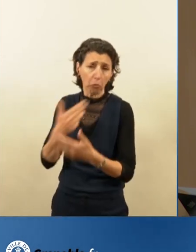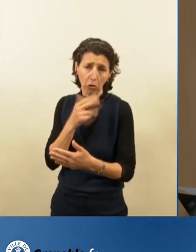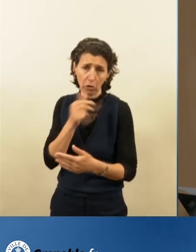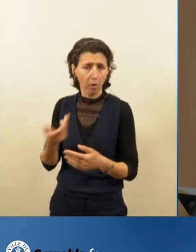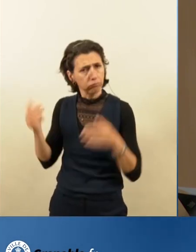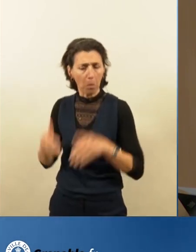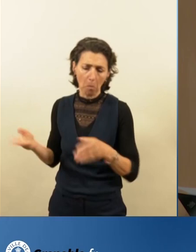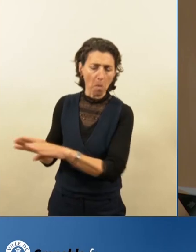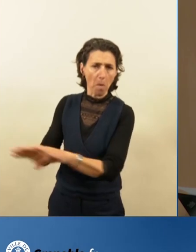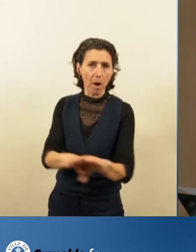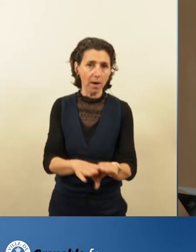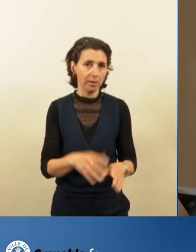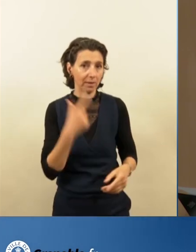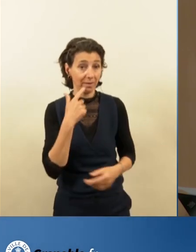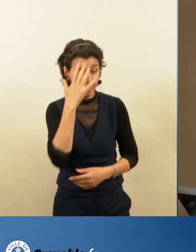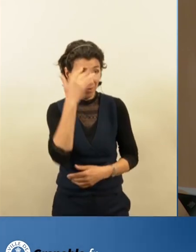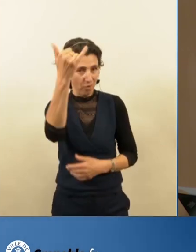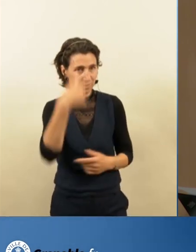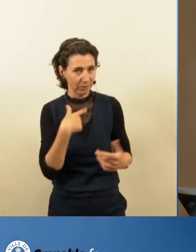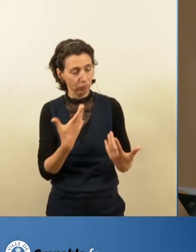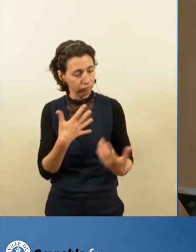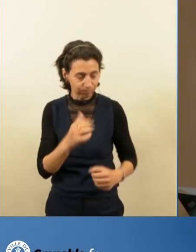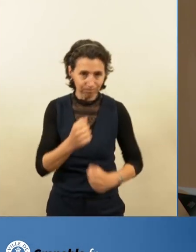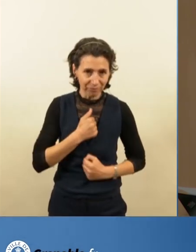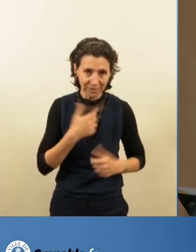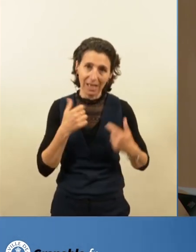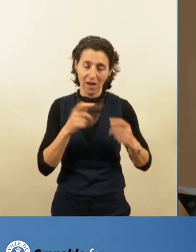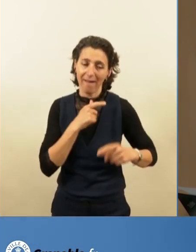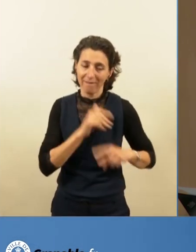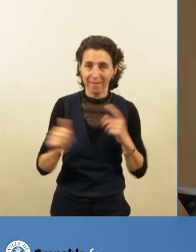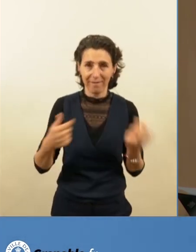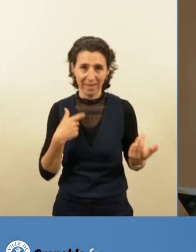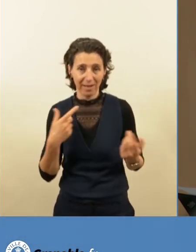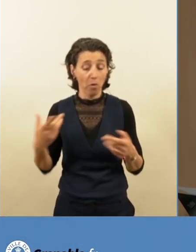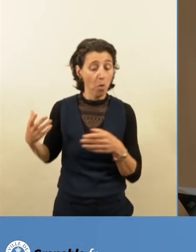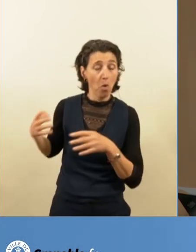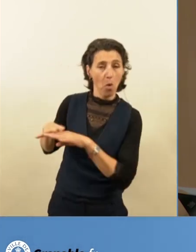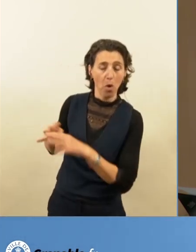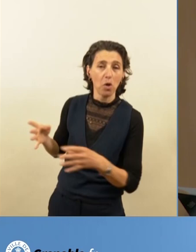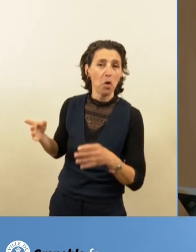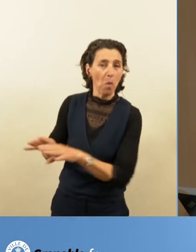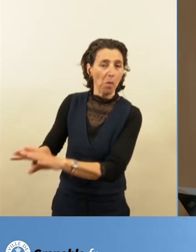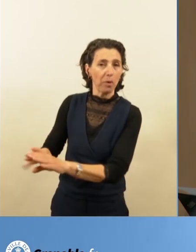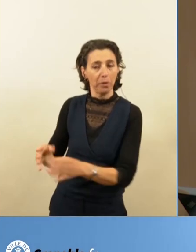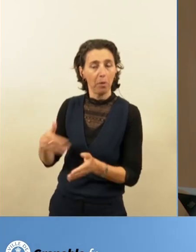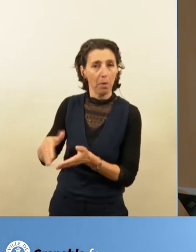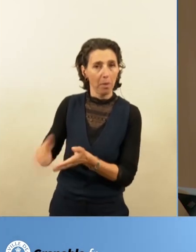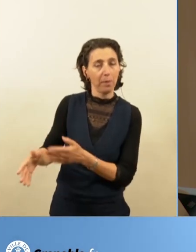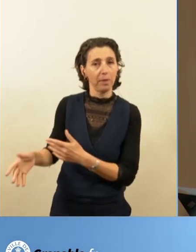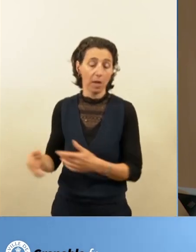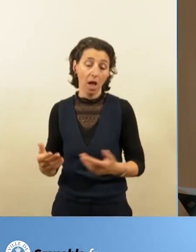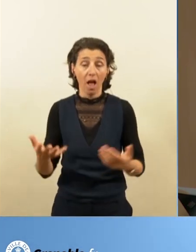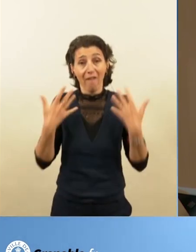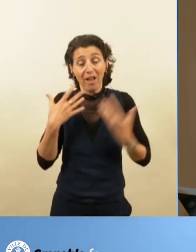où vous avez préféré rendre emiratable donc la condamnation donc débouche de lavage plutôt que de donner de la fraîcheur au